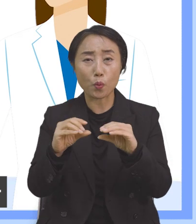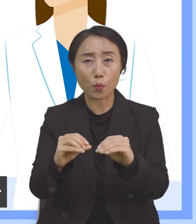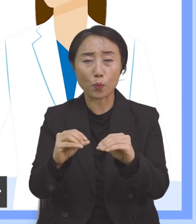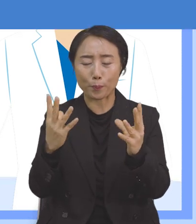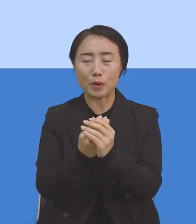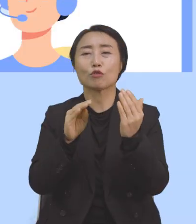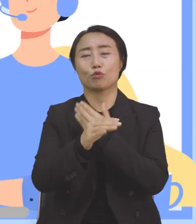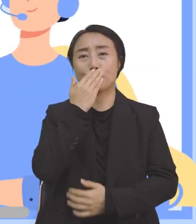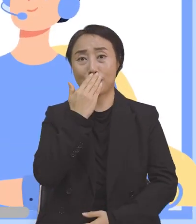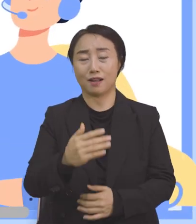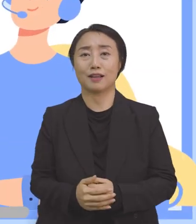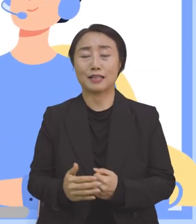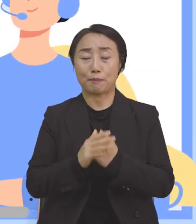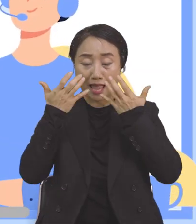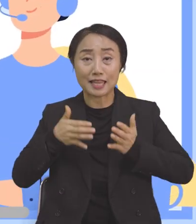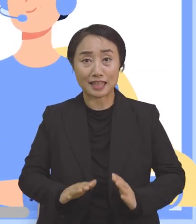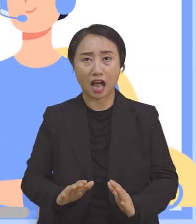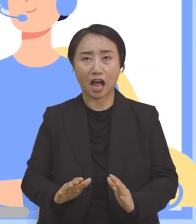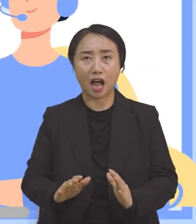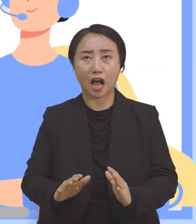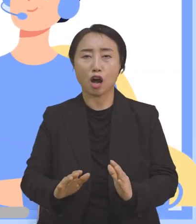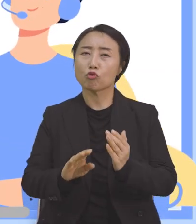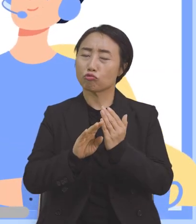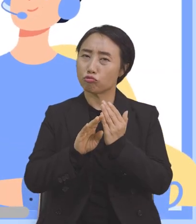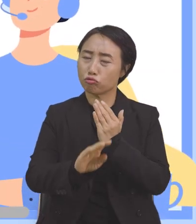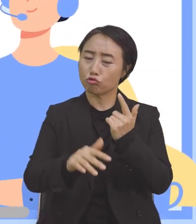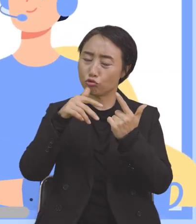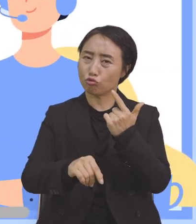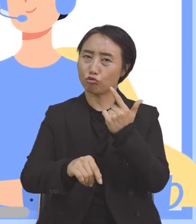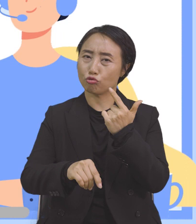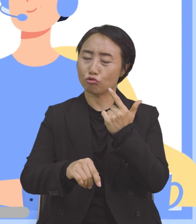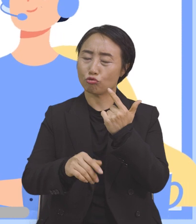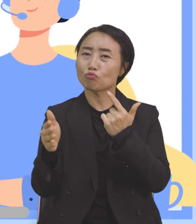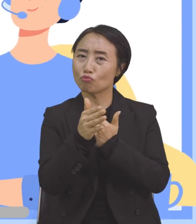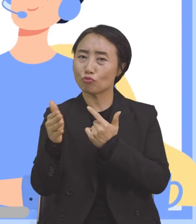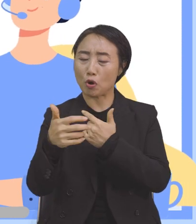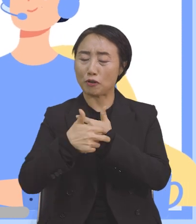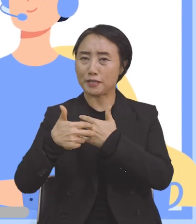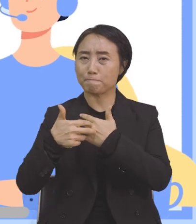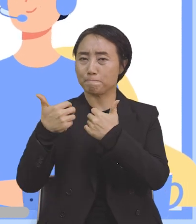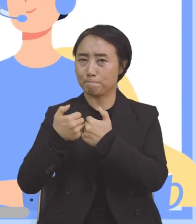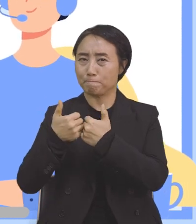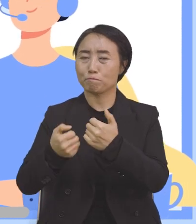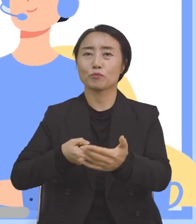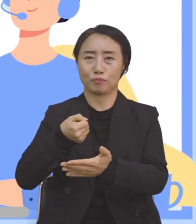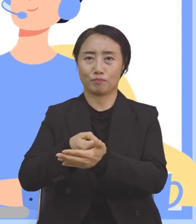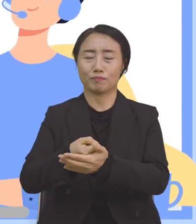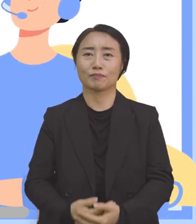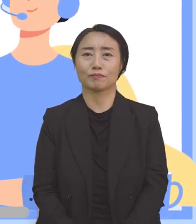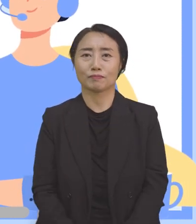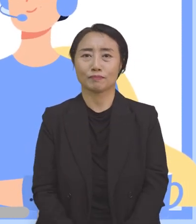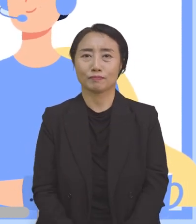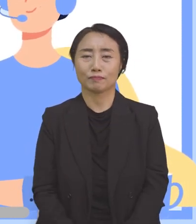가능하다는 것입니다. 따라서 출산 6주 후경 산부인과에서 정기검진을 할 때 의사와 상의하여 결정하시면